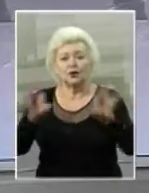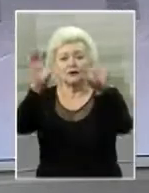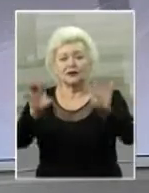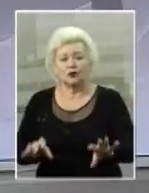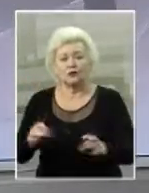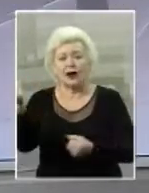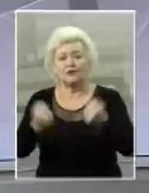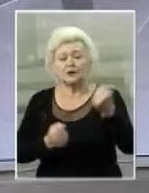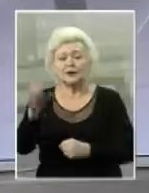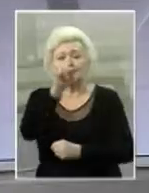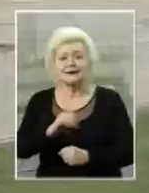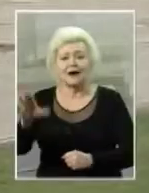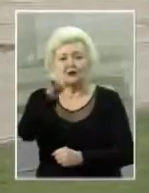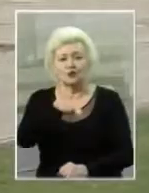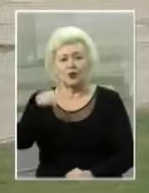з євро-номерами.